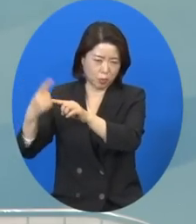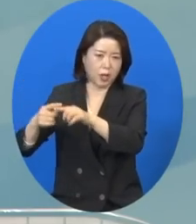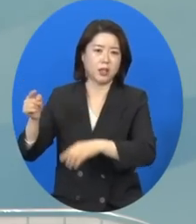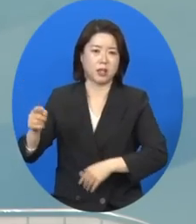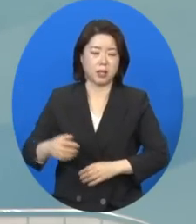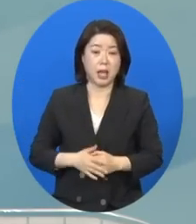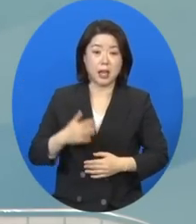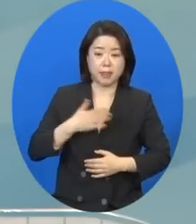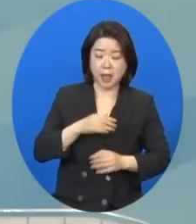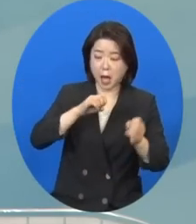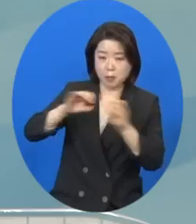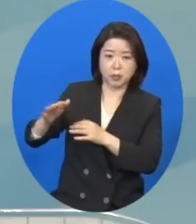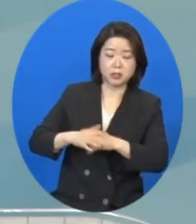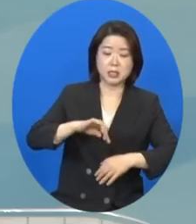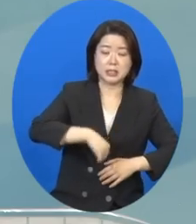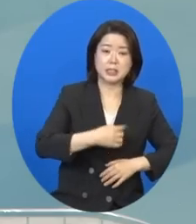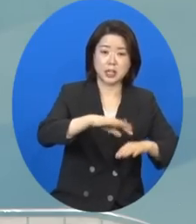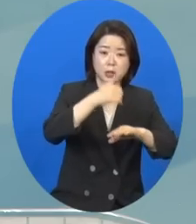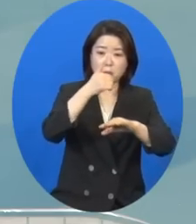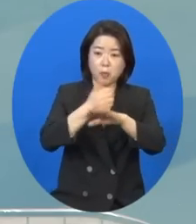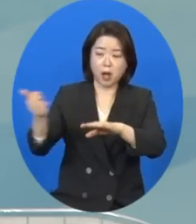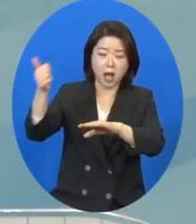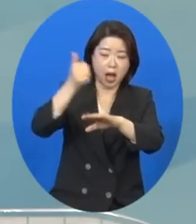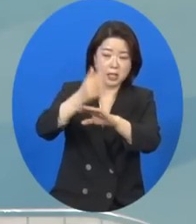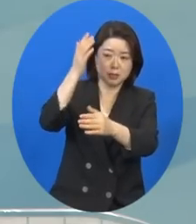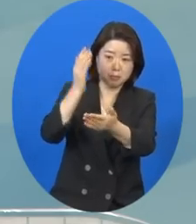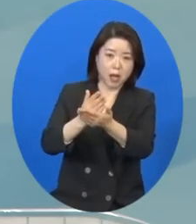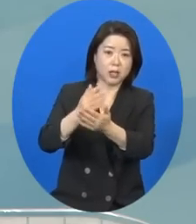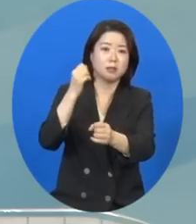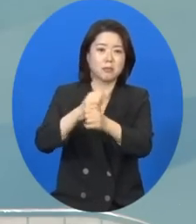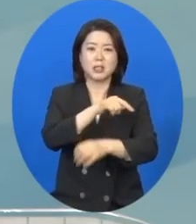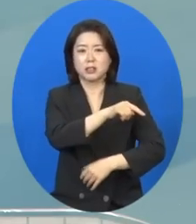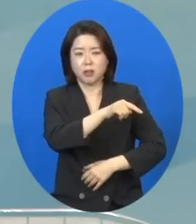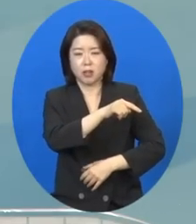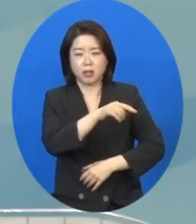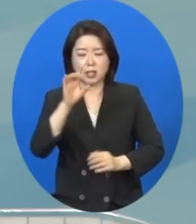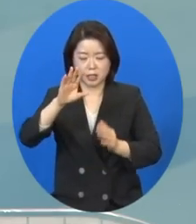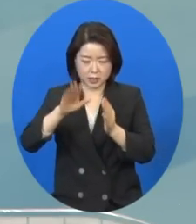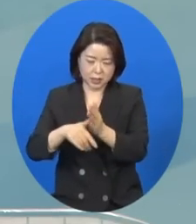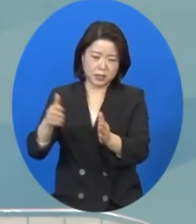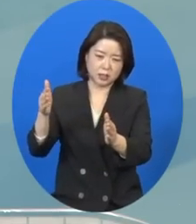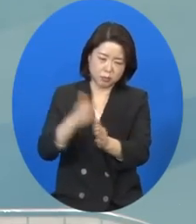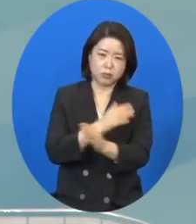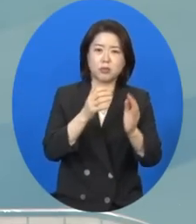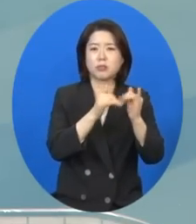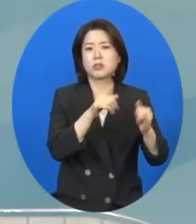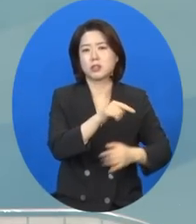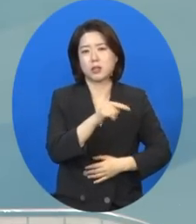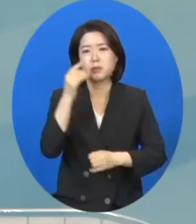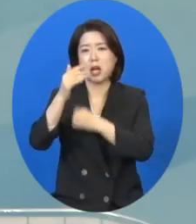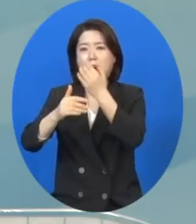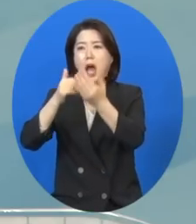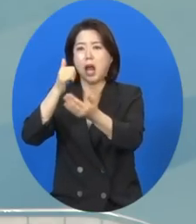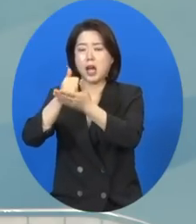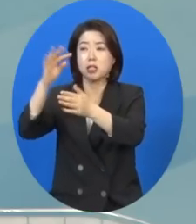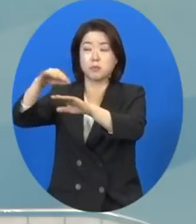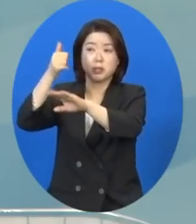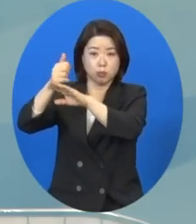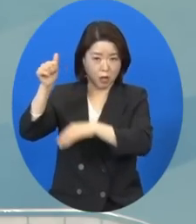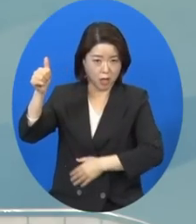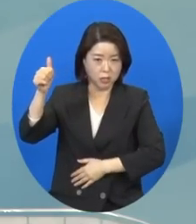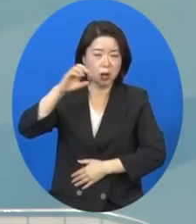나를 버려서 자기들의 왕이 되지 못하게 한 것이다 이미 그때부터 사람들은요 하나님이신 그